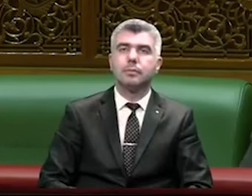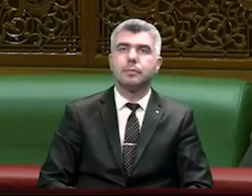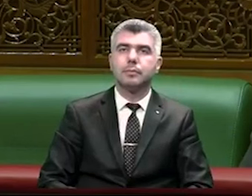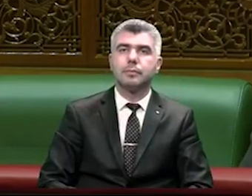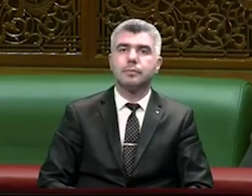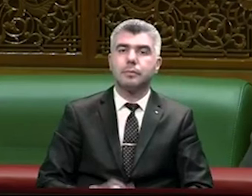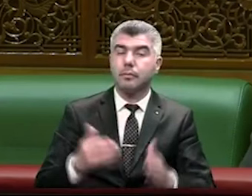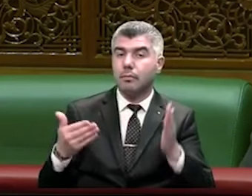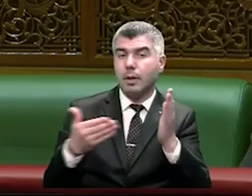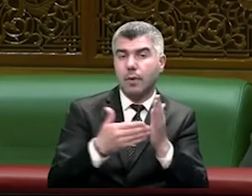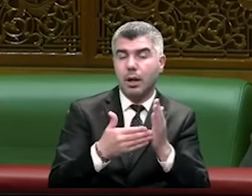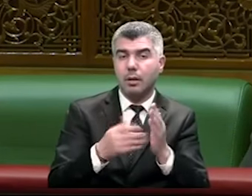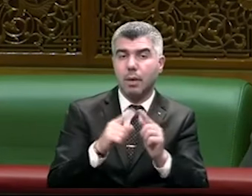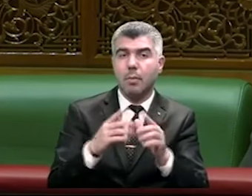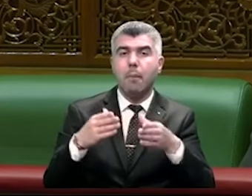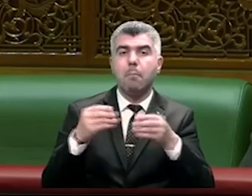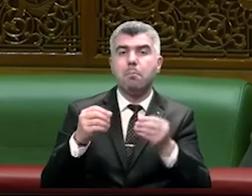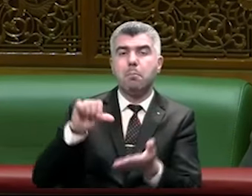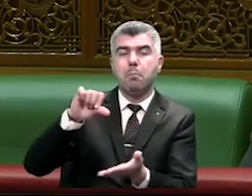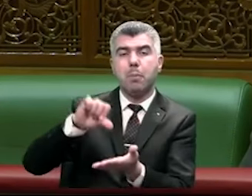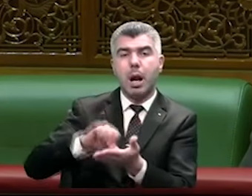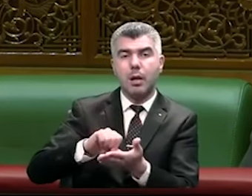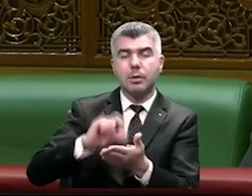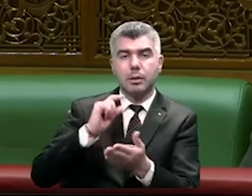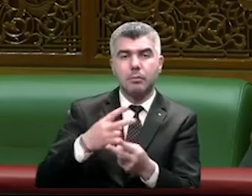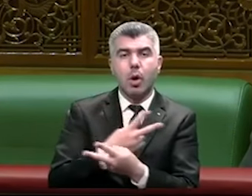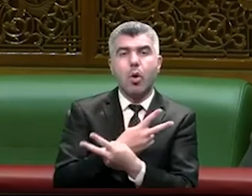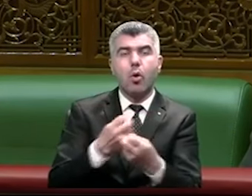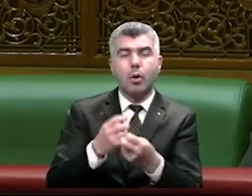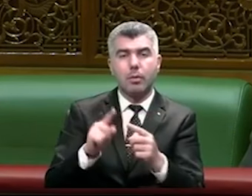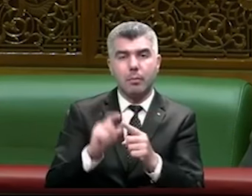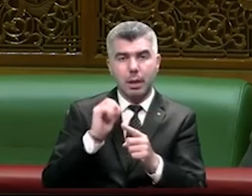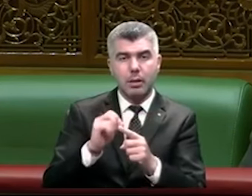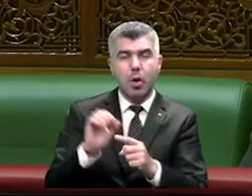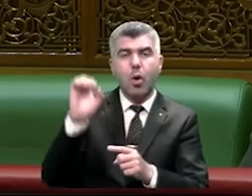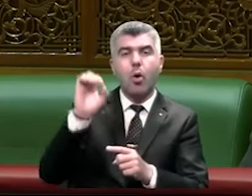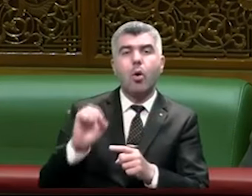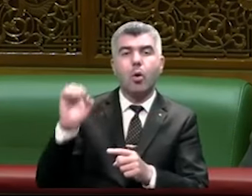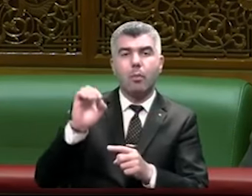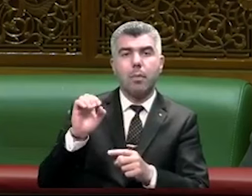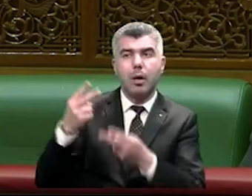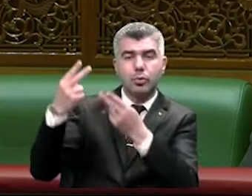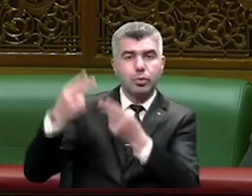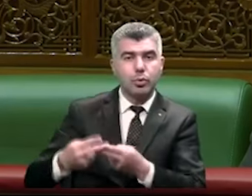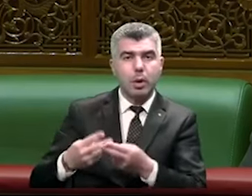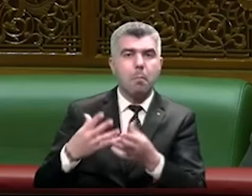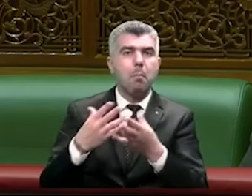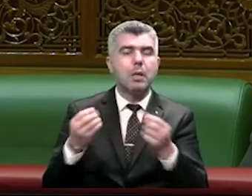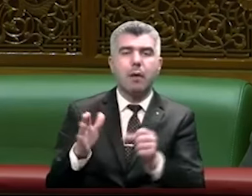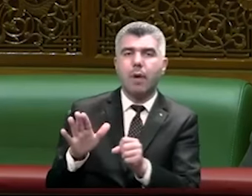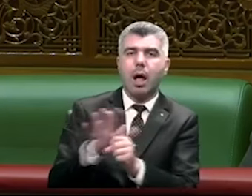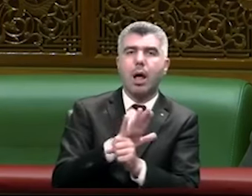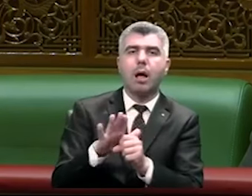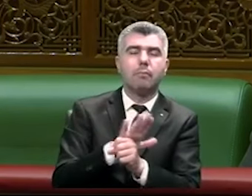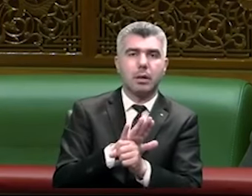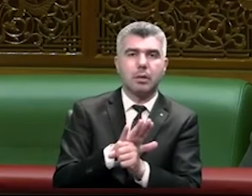مؤخرا سيد الوزير عاش مطار مراكش المناره تزامنا مع عطله عيد الفصح باوروبا اضاد غير مسبوق سباب سبب